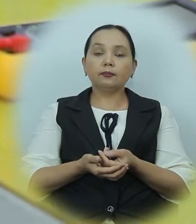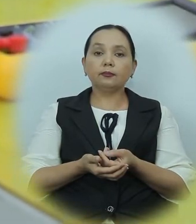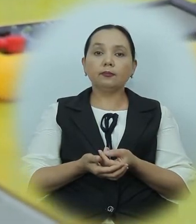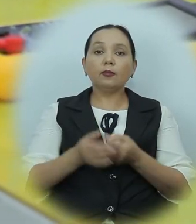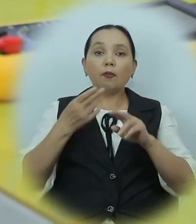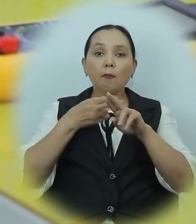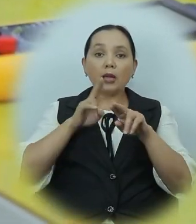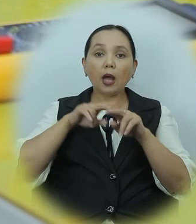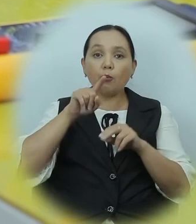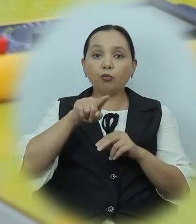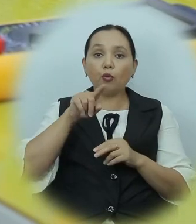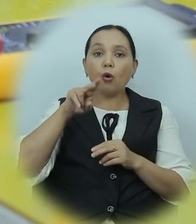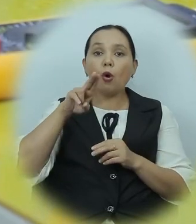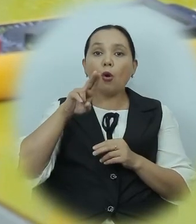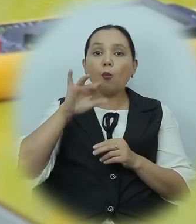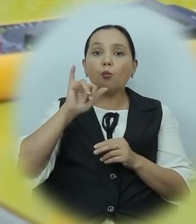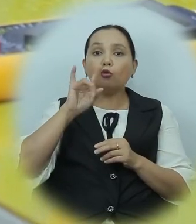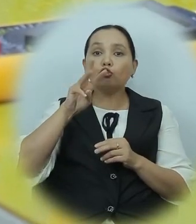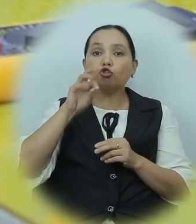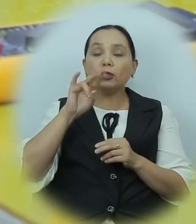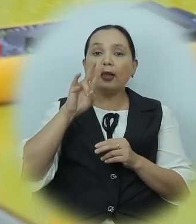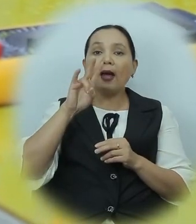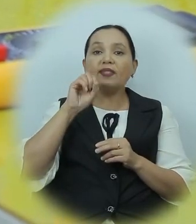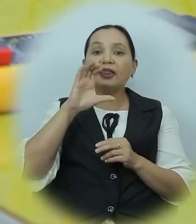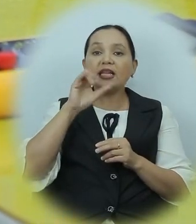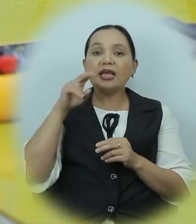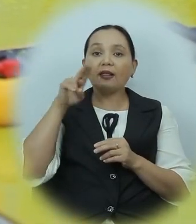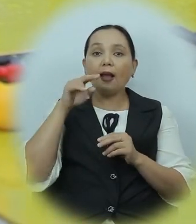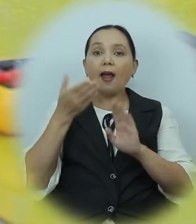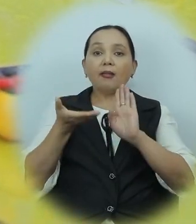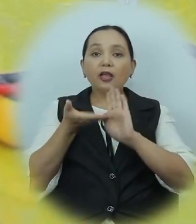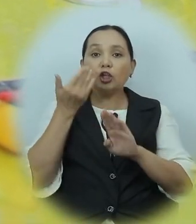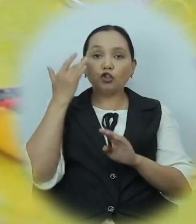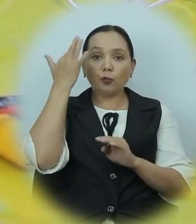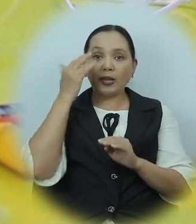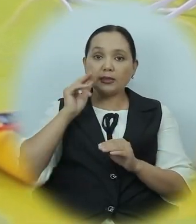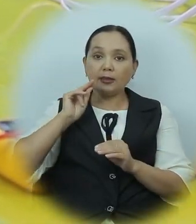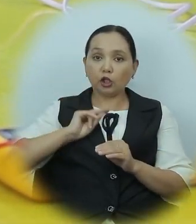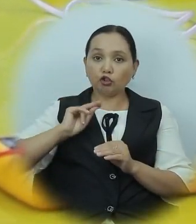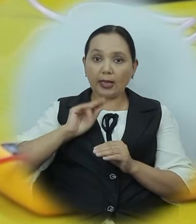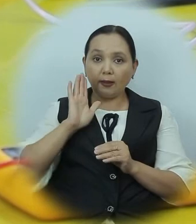Mana bu pružinalar nasatkalarni yechish maqsadida ishlatiladi.